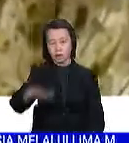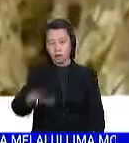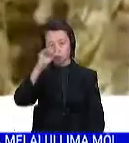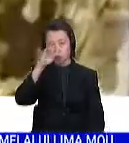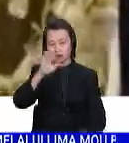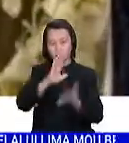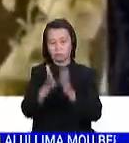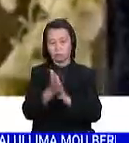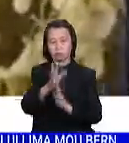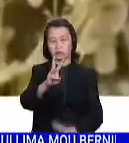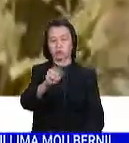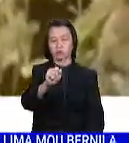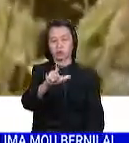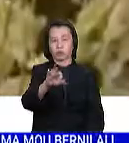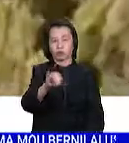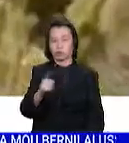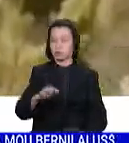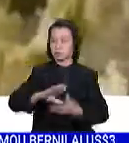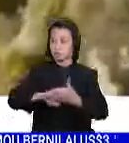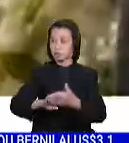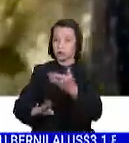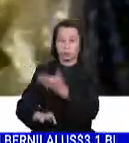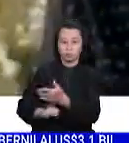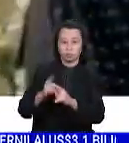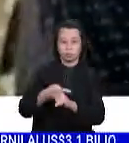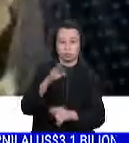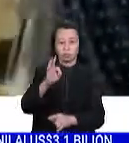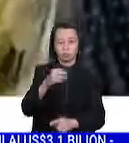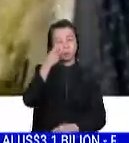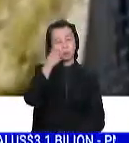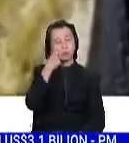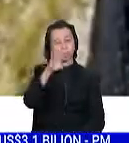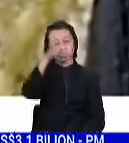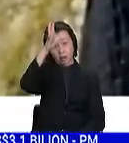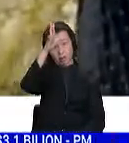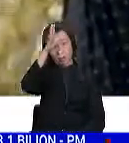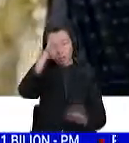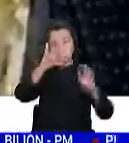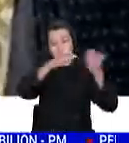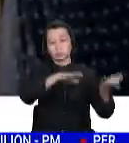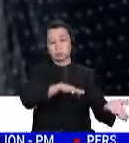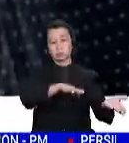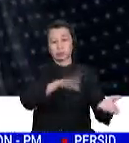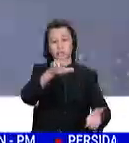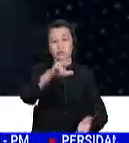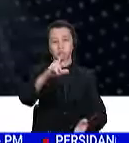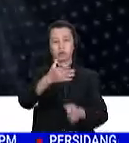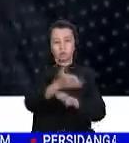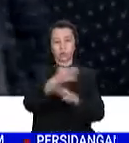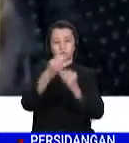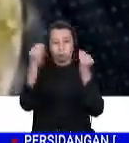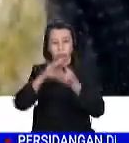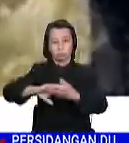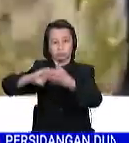mampu menjadi wali pernikahannya pada 19 Oktober lepas. Kesedihan selepas ayahnya kembali ke rahmatullah 3 bulan sebelum majlis